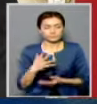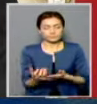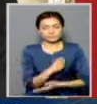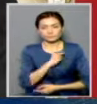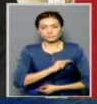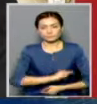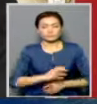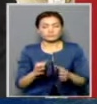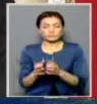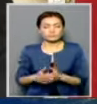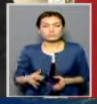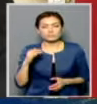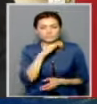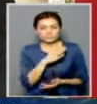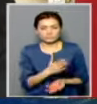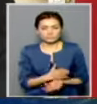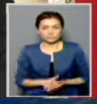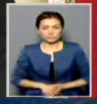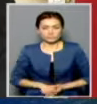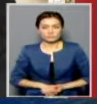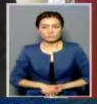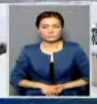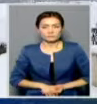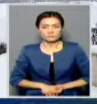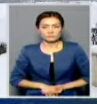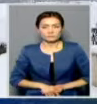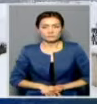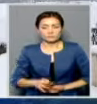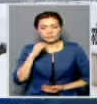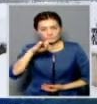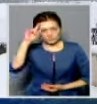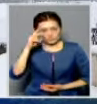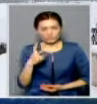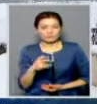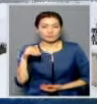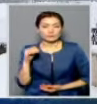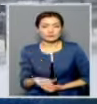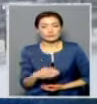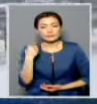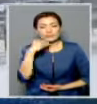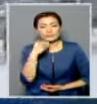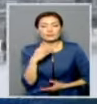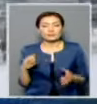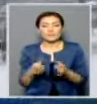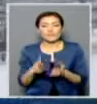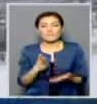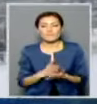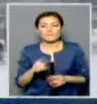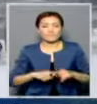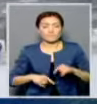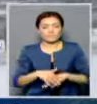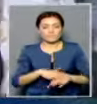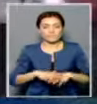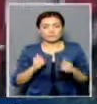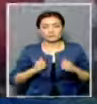жұмыс істеп жатқан компанияларымызды көптеп мысалға келтіруге болады. Қазақстанда 200 мыңдан астам татар диаспорасы тұрады. Ағайын халықтар